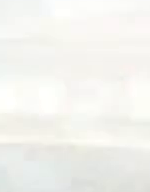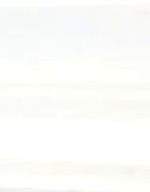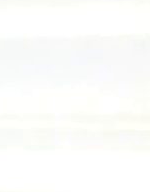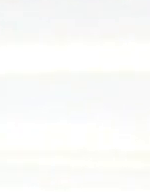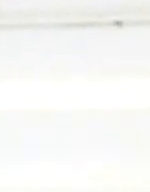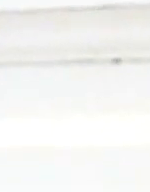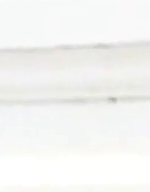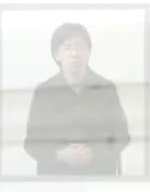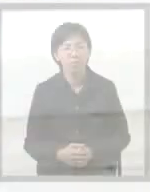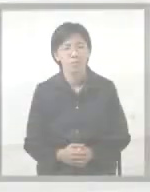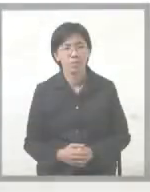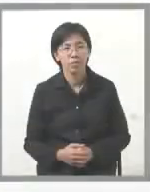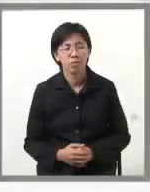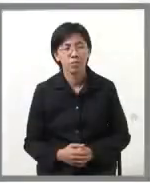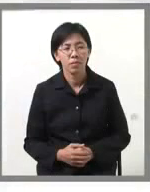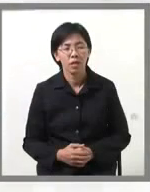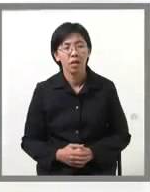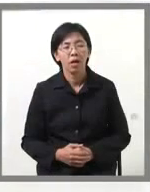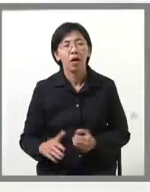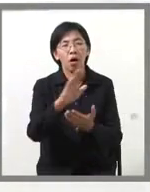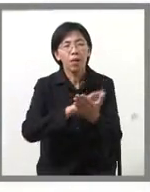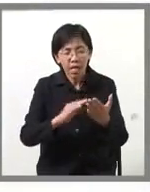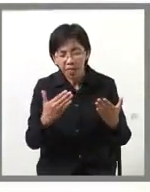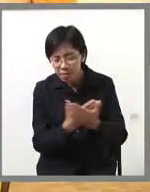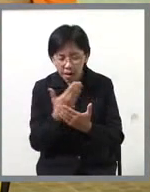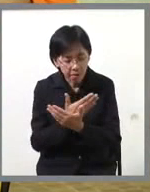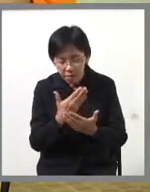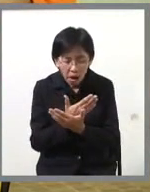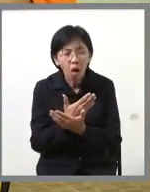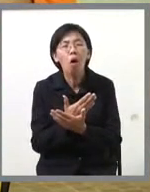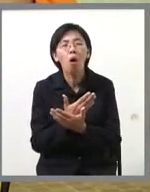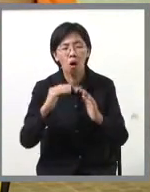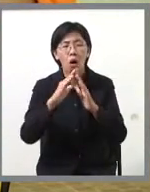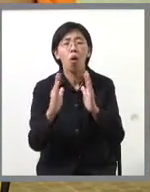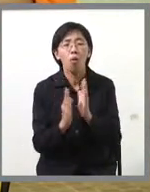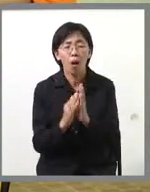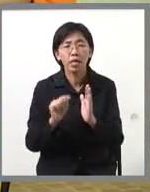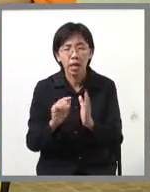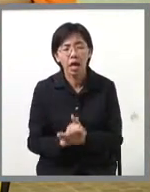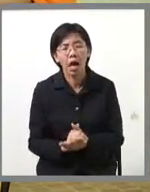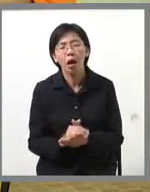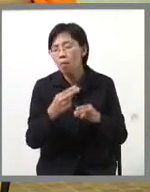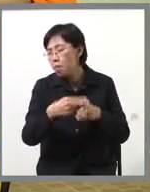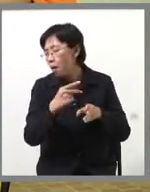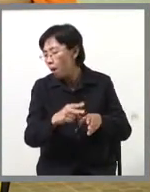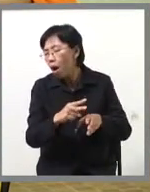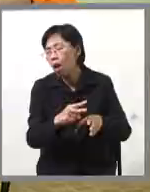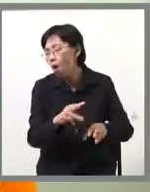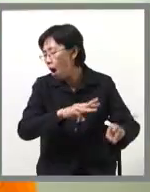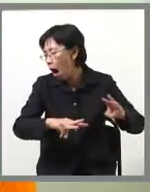เนี่ยเหตุการณ์บ้านเมืองมันก็เปลี่ยนไปโน่นบ้างนี่บ้างวัดก็ถูกทิ้งรกร้างม